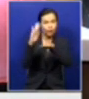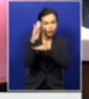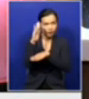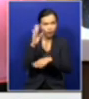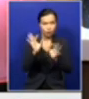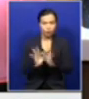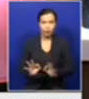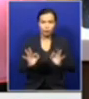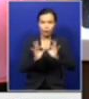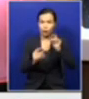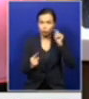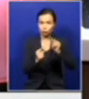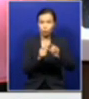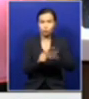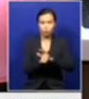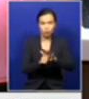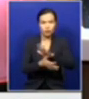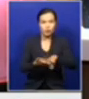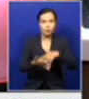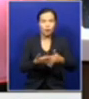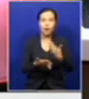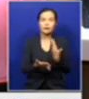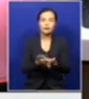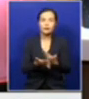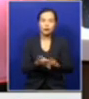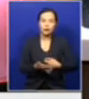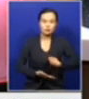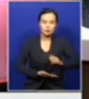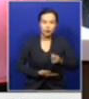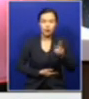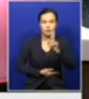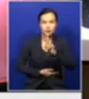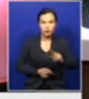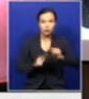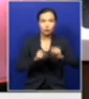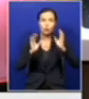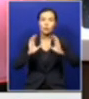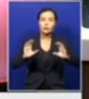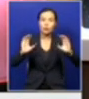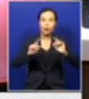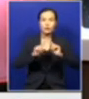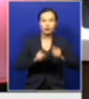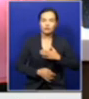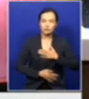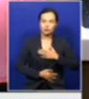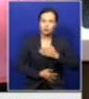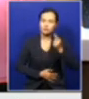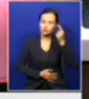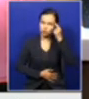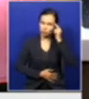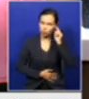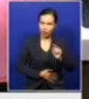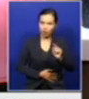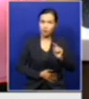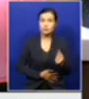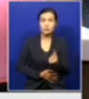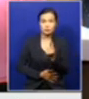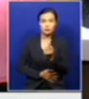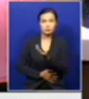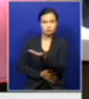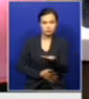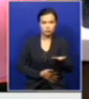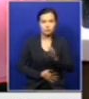หมาะสมของแผนการใช้เงินของรัฐบาลแต่ดิฉันเชื่อว่ามีสิ่งหนึ่งที่สมาชิกทุกท่